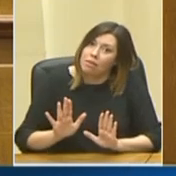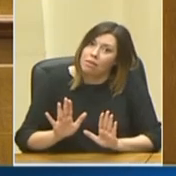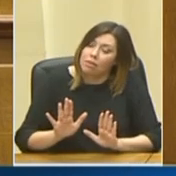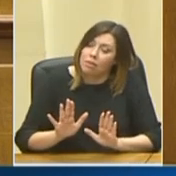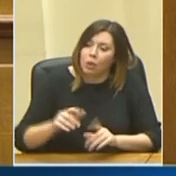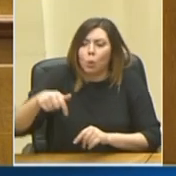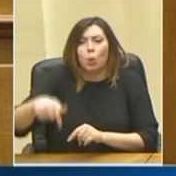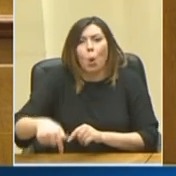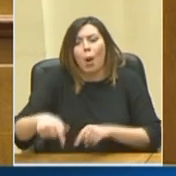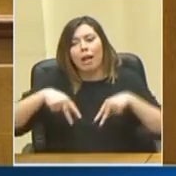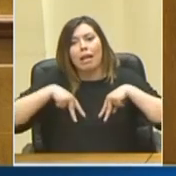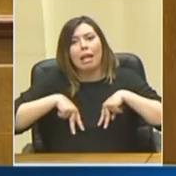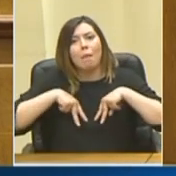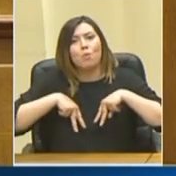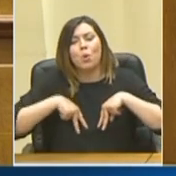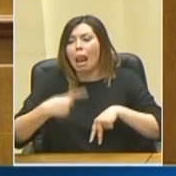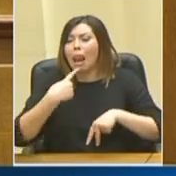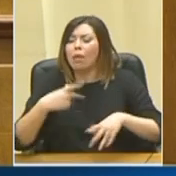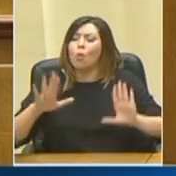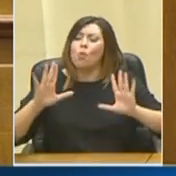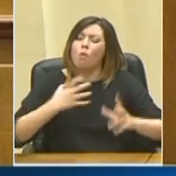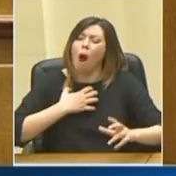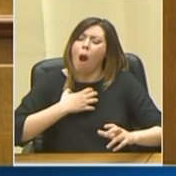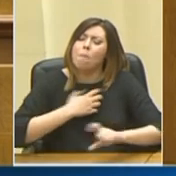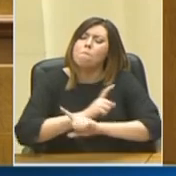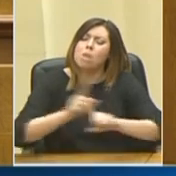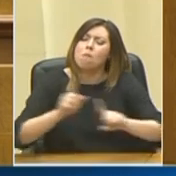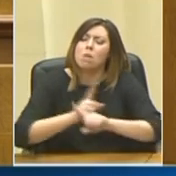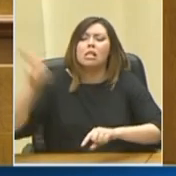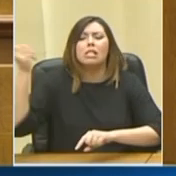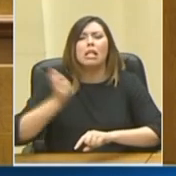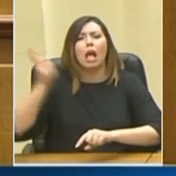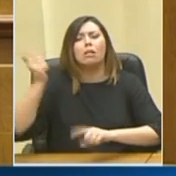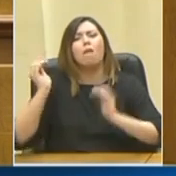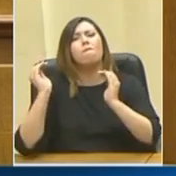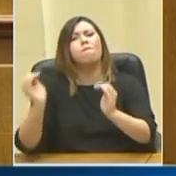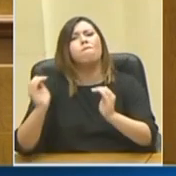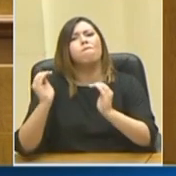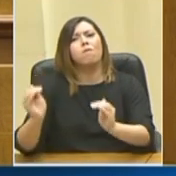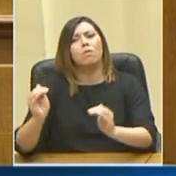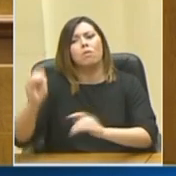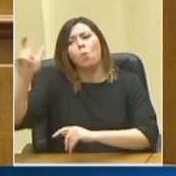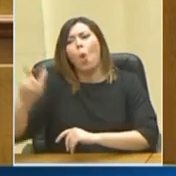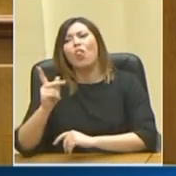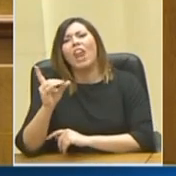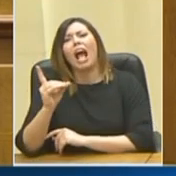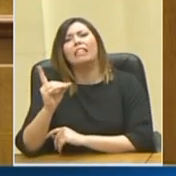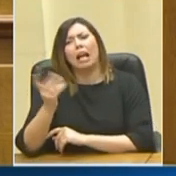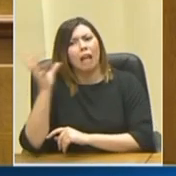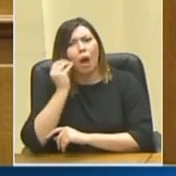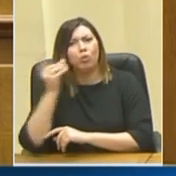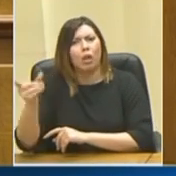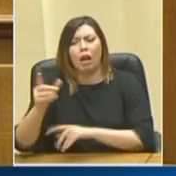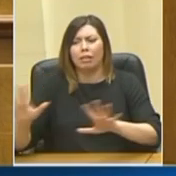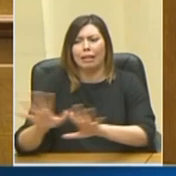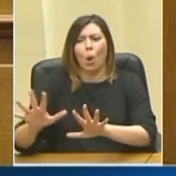Βγαίνουν οι υπουργοί και διαβεβαιώνουν ότι δεν θα περικοπούν οι συντάξεις. Στα πάνελ, ο κύριος Δραγασάκης τον άκουσα μια μέρα στην